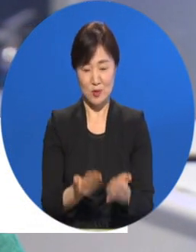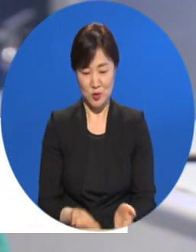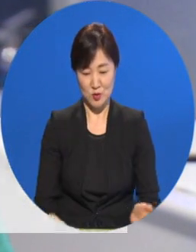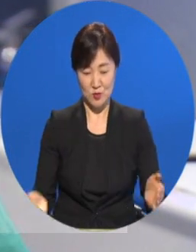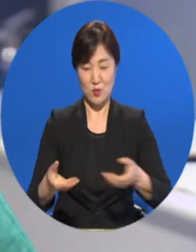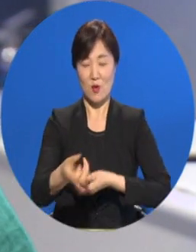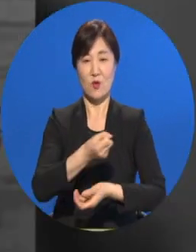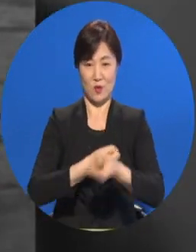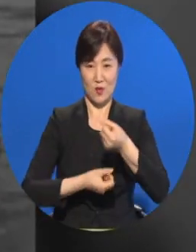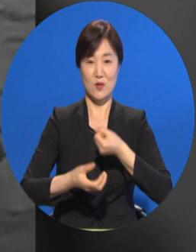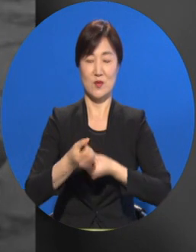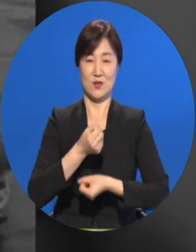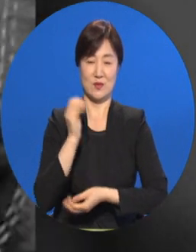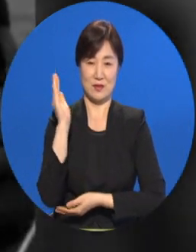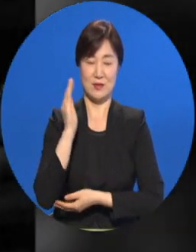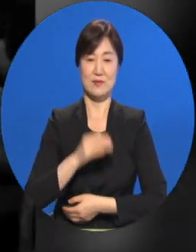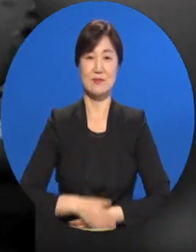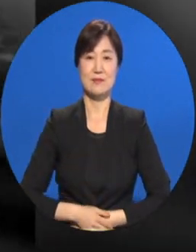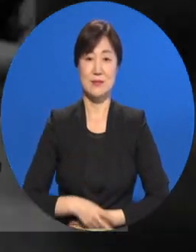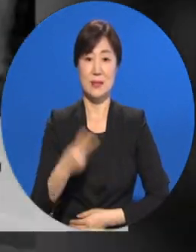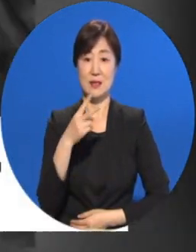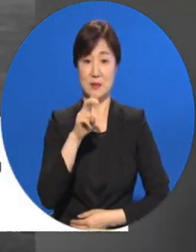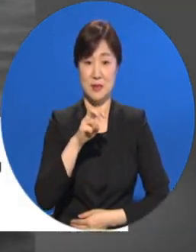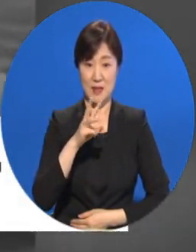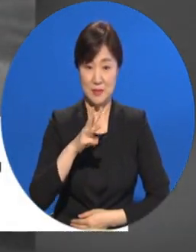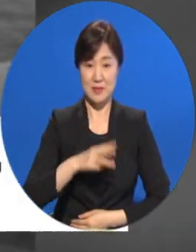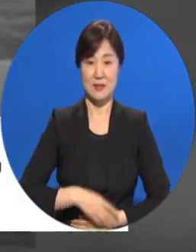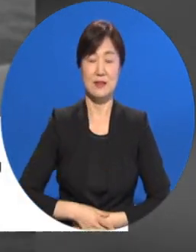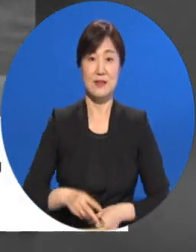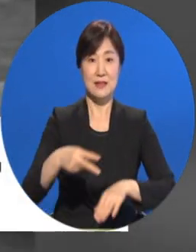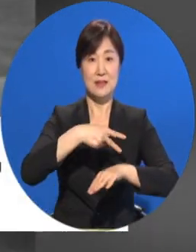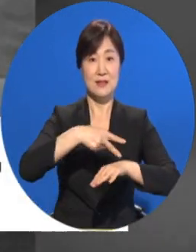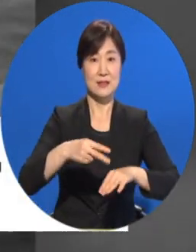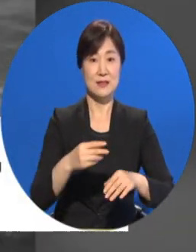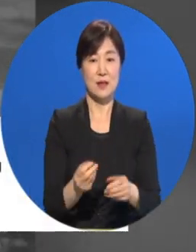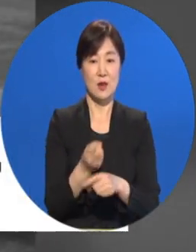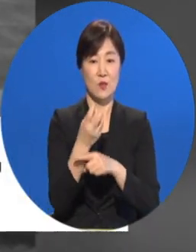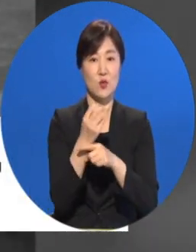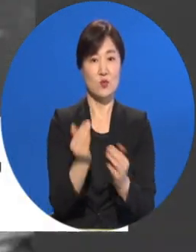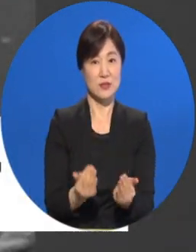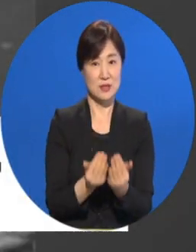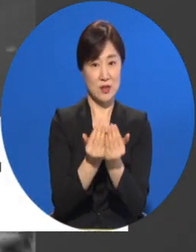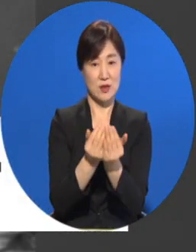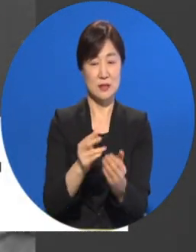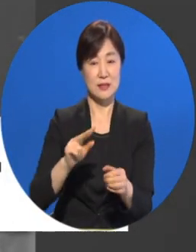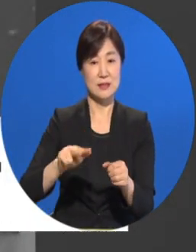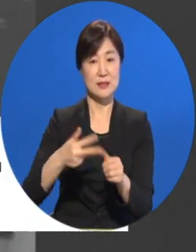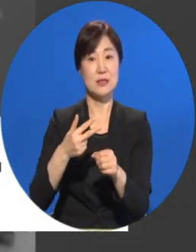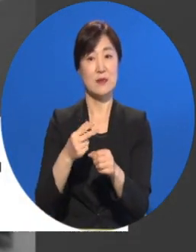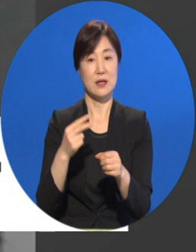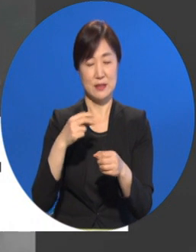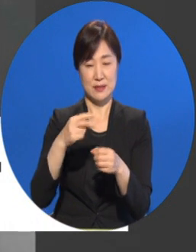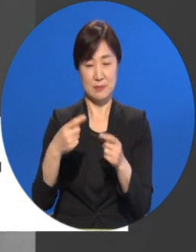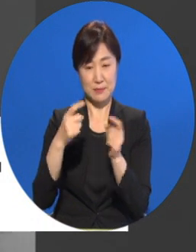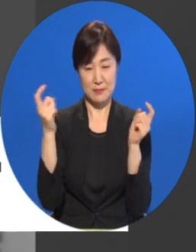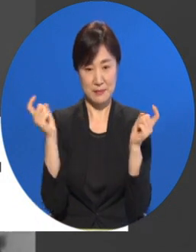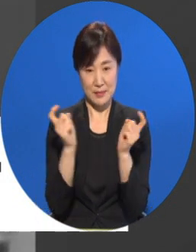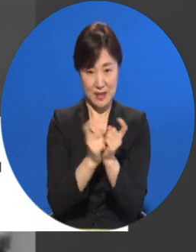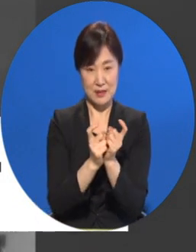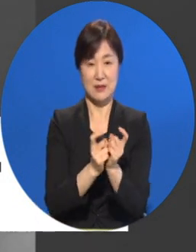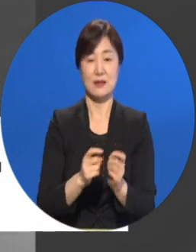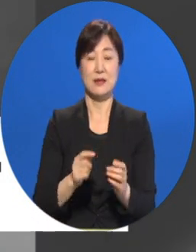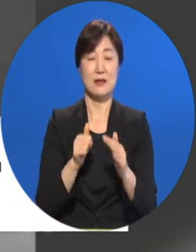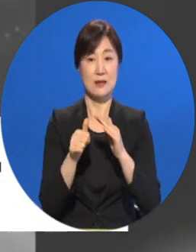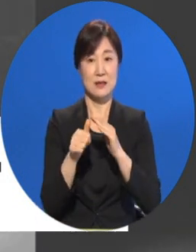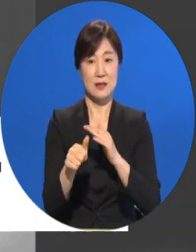그물로 건졌는데 오는 2023년 신안 보물선 출항 700주년을 앞두고 국립광주박물관은 대표